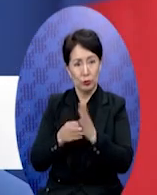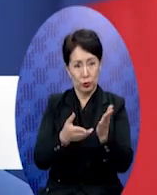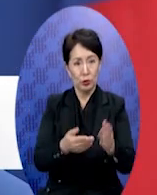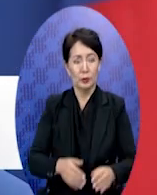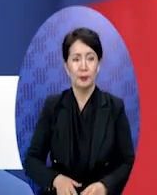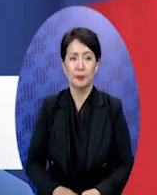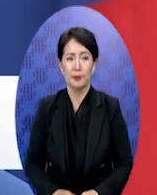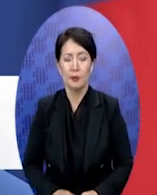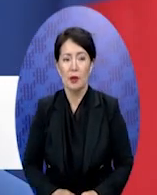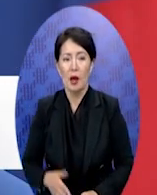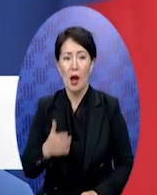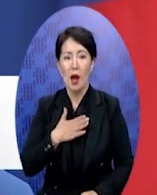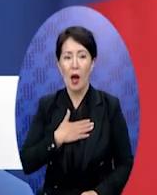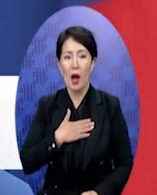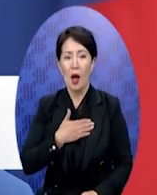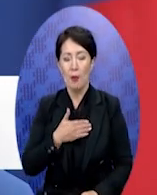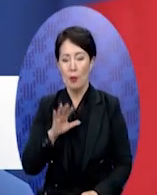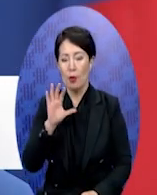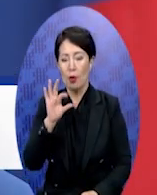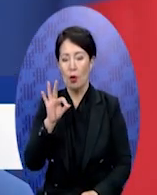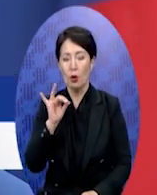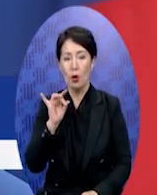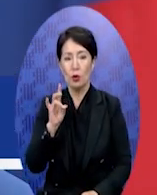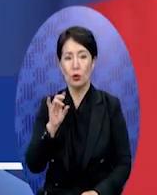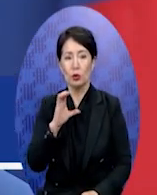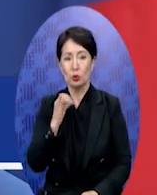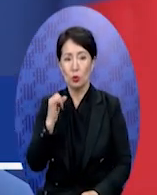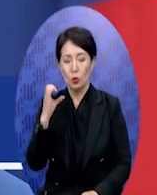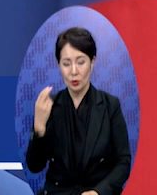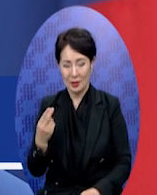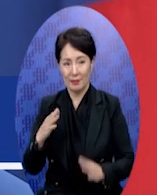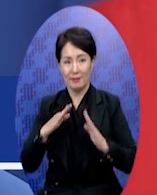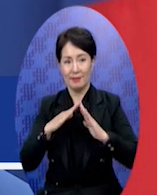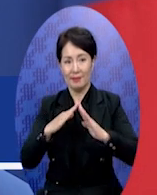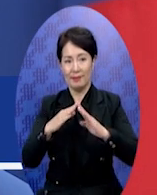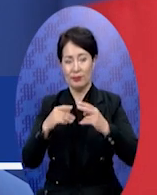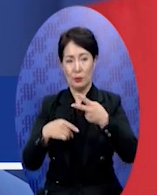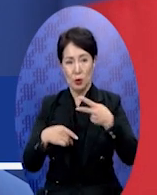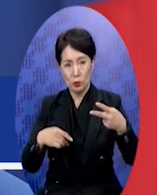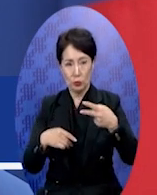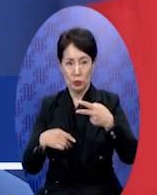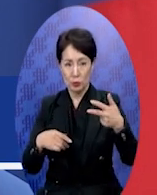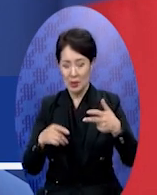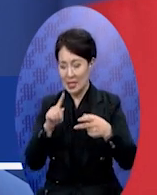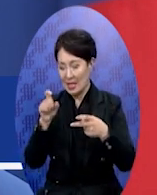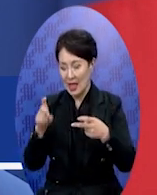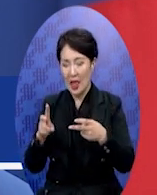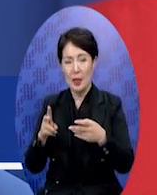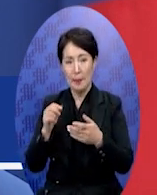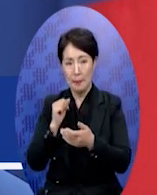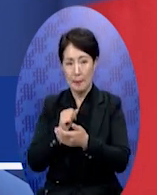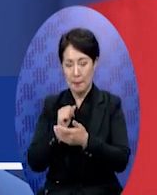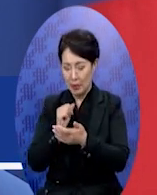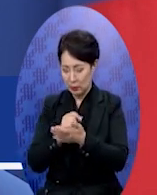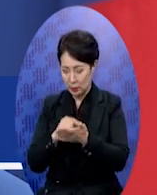Тухайн амьны орон сууц зөвлөлт капитал одны тэгээ одоо үл хөдлөх хөрөнгө бол зээлийн барьцаанд орох учраас гарцаагүй тэр ямар зургаар